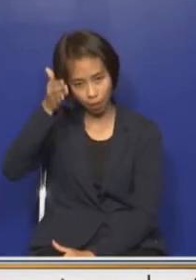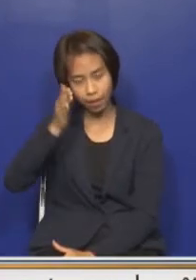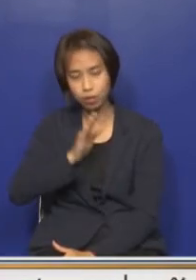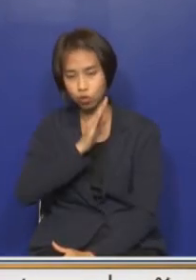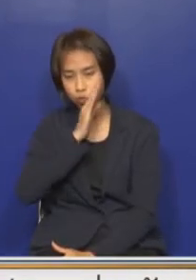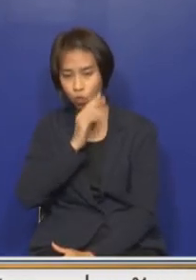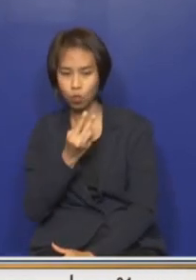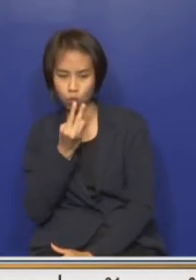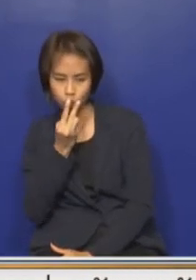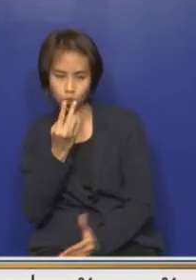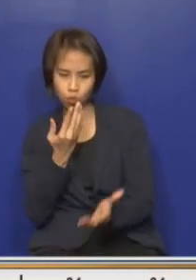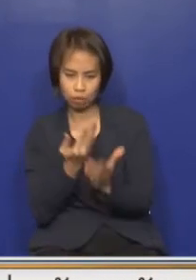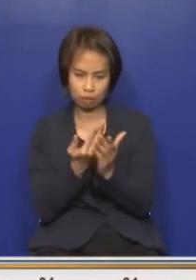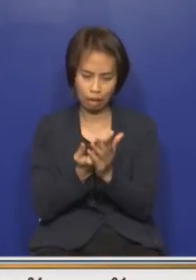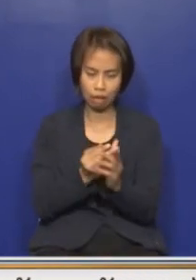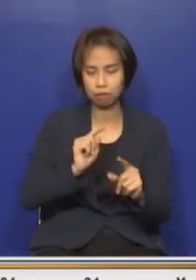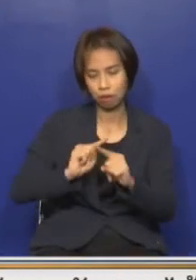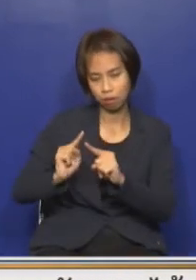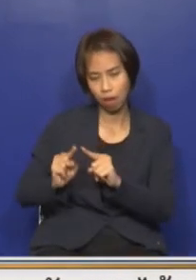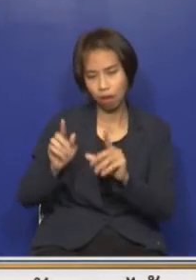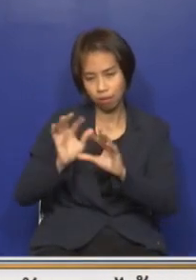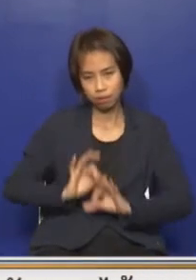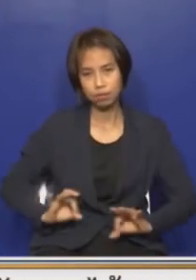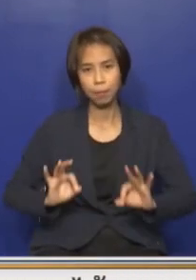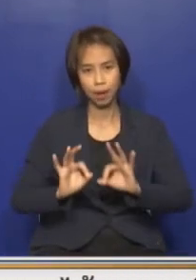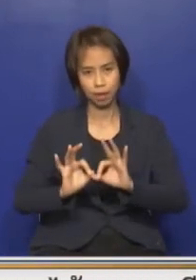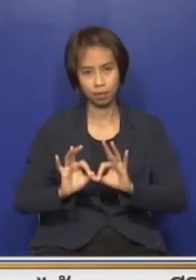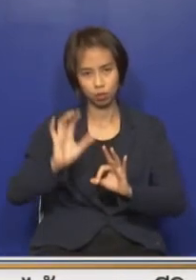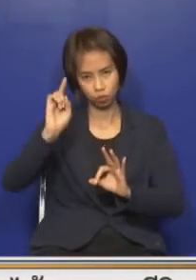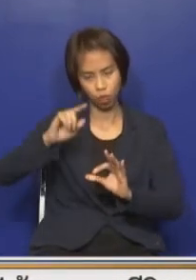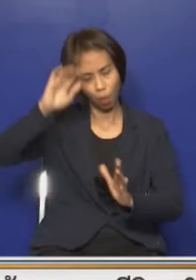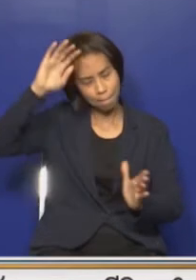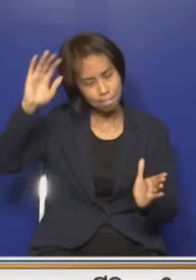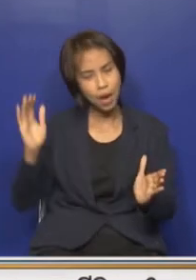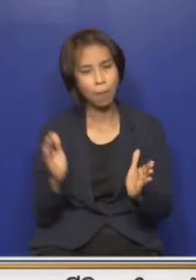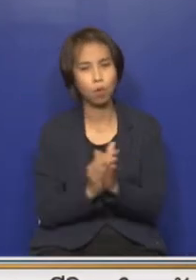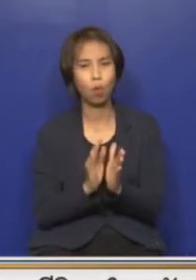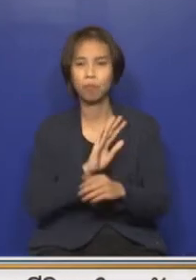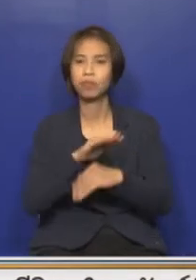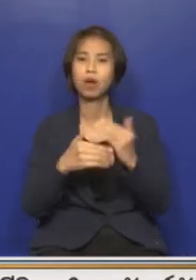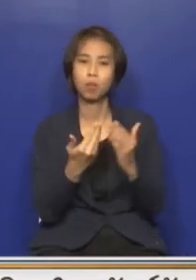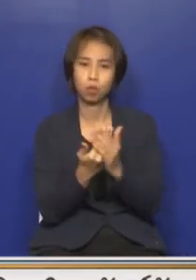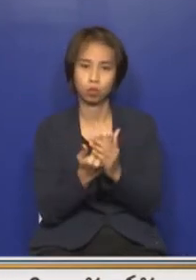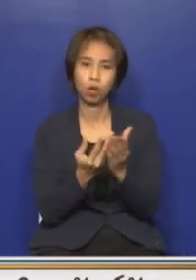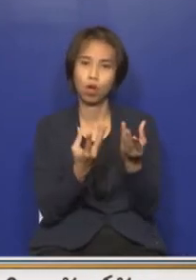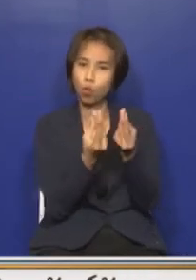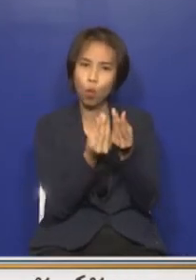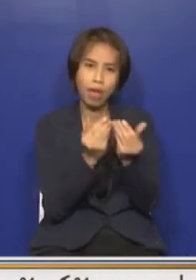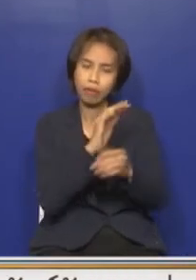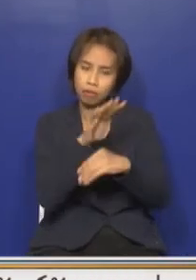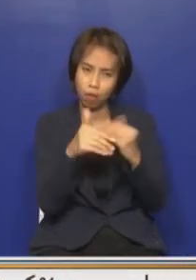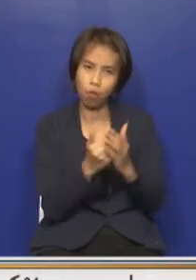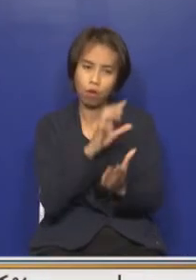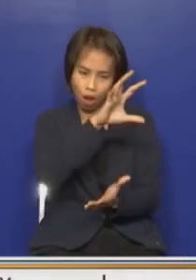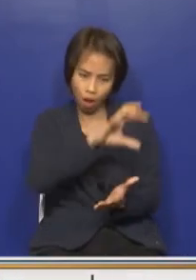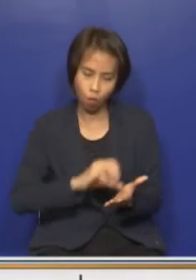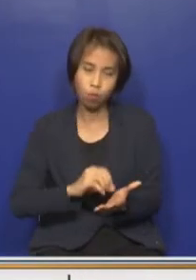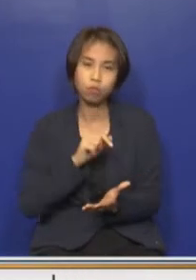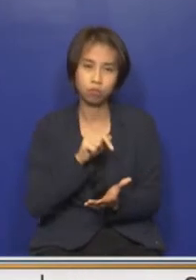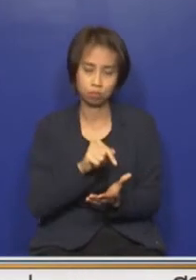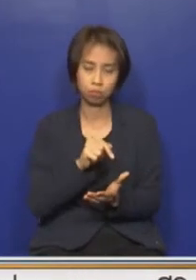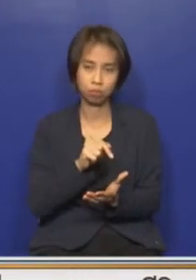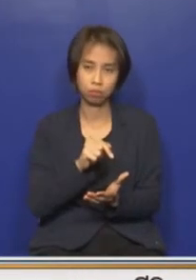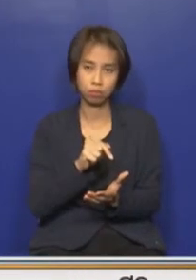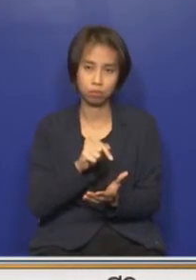การคลังดูฐานะหนี้เนี่ยควรจะต้องเอาภาพรวมคือตัวเลขที่เป็นคอนโซลิเดตนะครับเอาเงินนอกงบประมาณเนี่ย